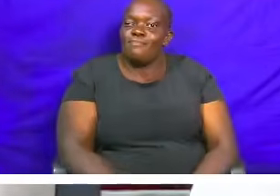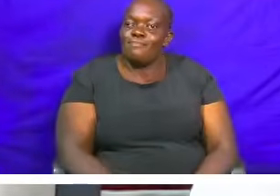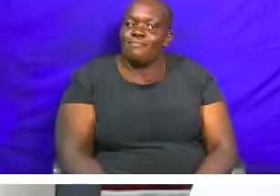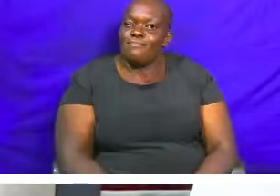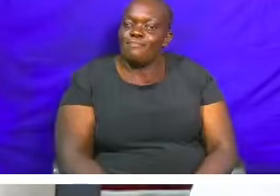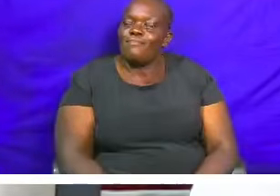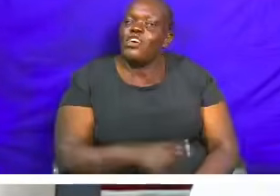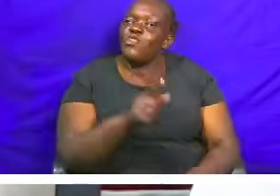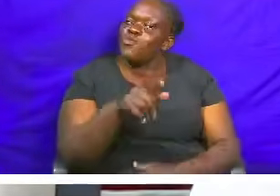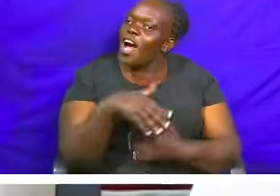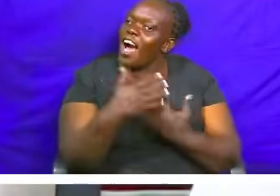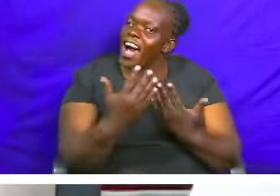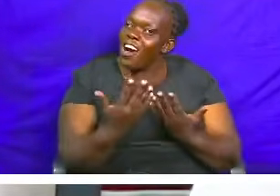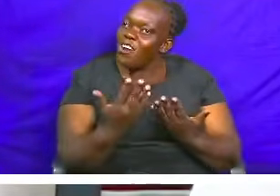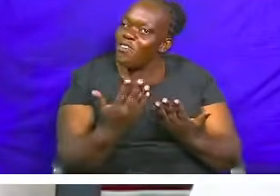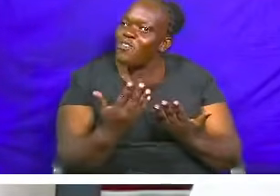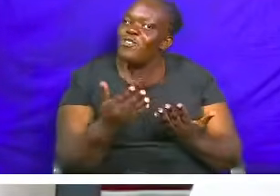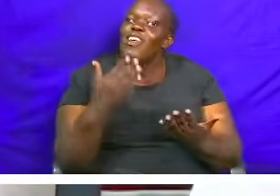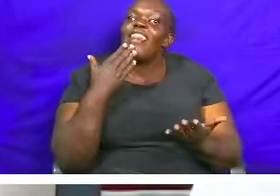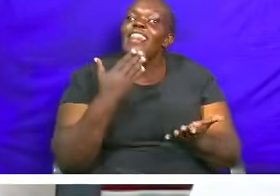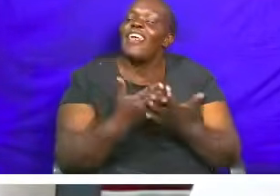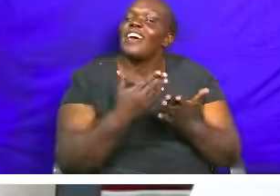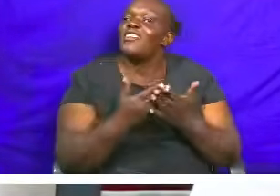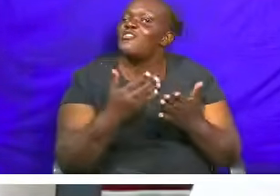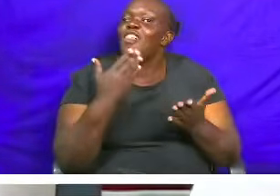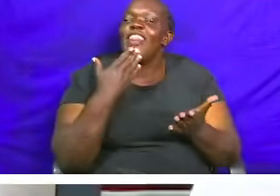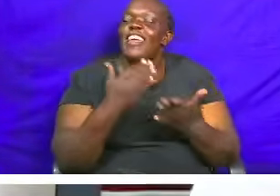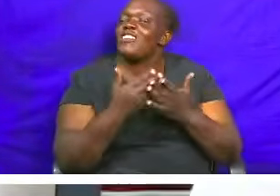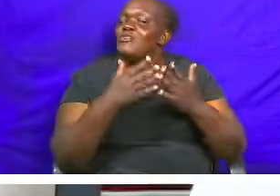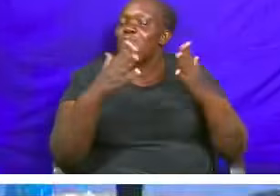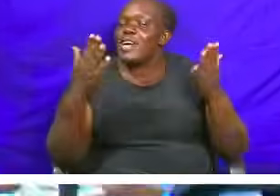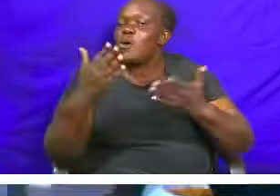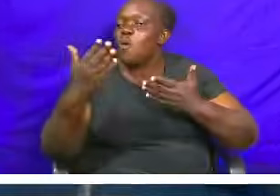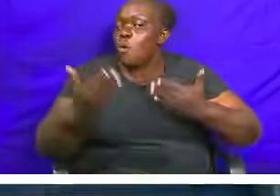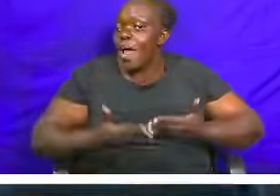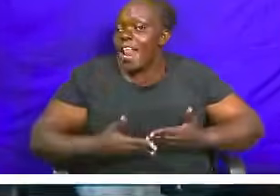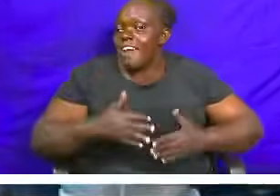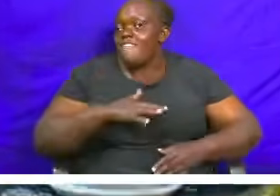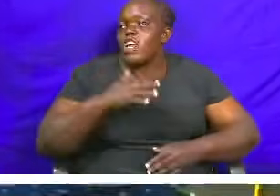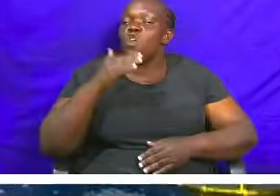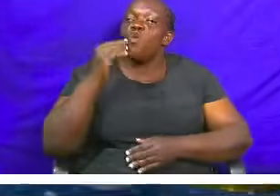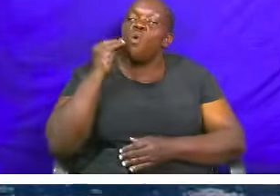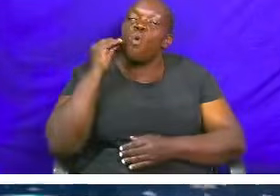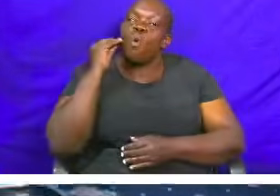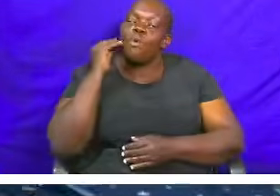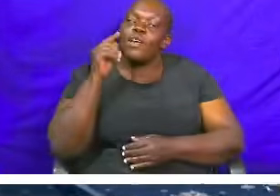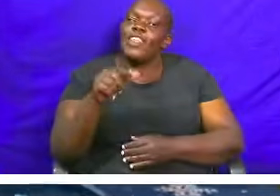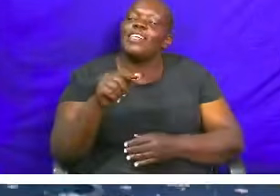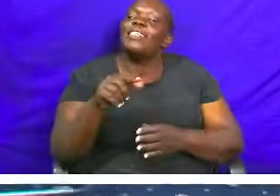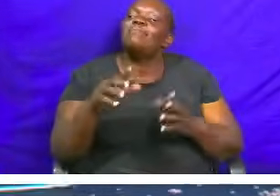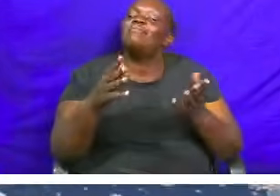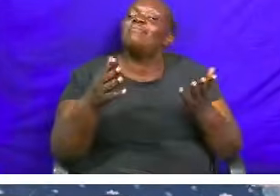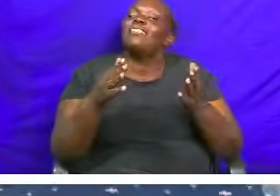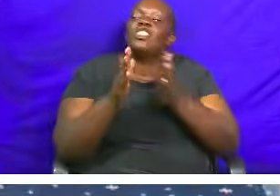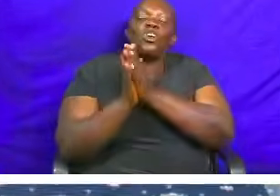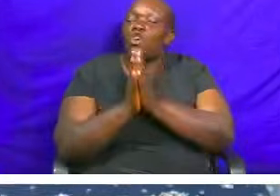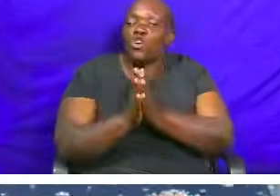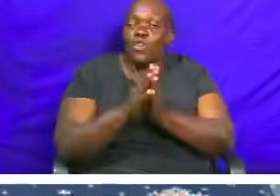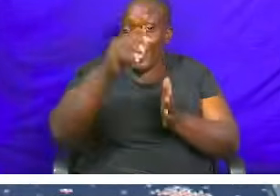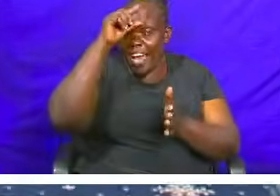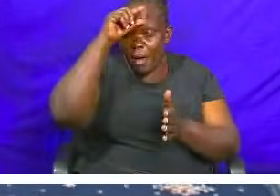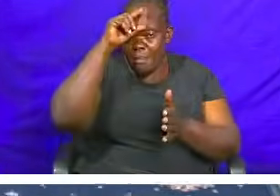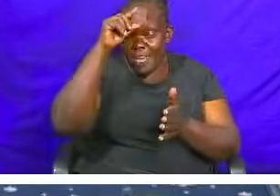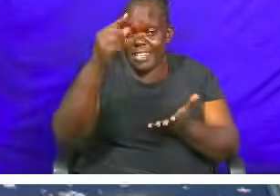How are you, sir? Thank you. Karibu sana. Asante sana. Karibu. Thank you. Feel at home. Hiki ni kipindi cha Sema na Spox, Bonga na